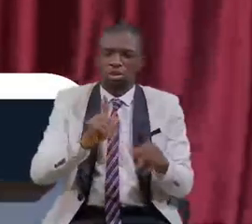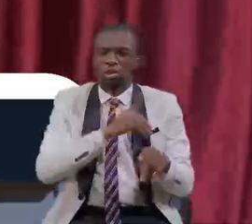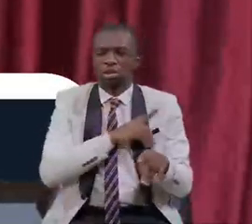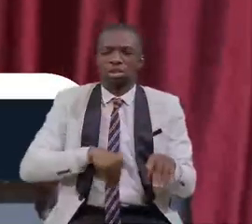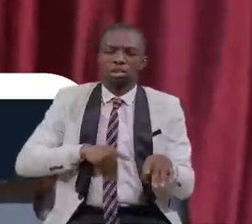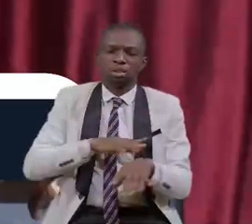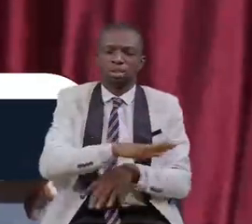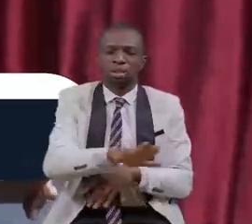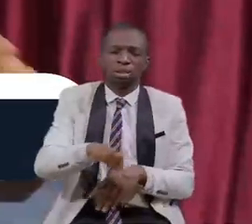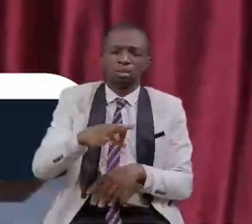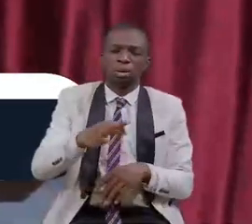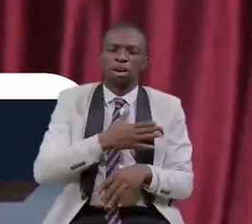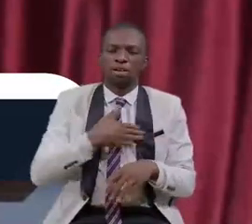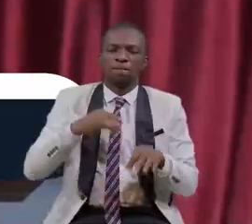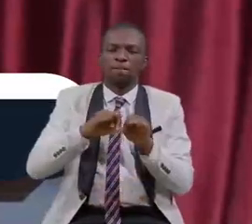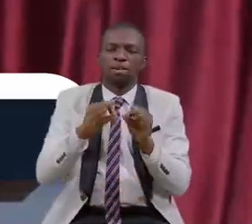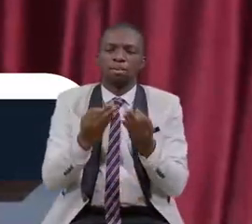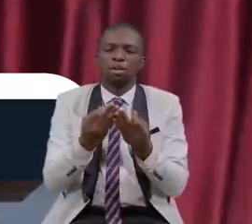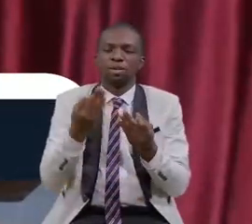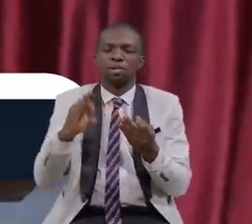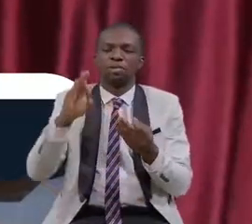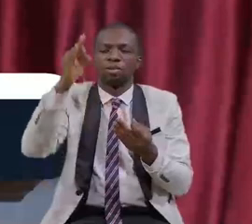Ils sont venus dans la famille de Dieu.